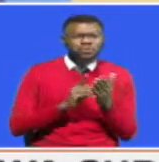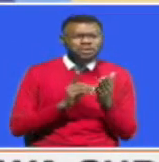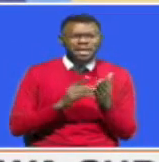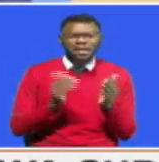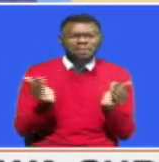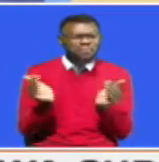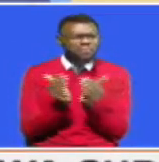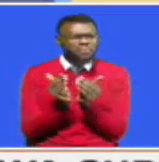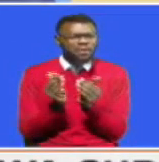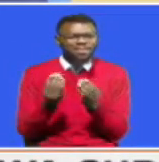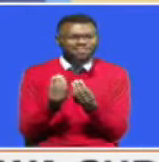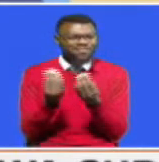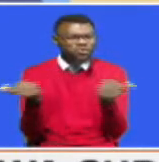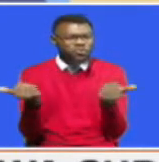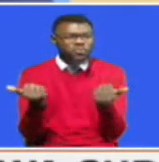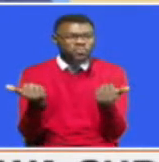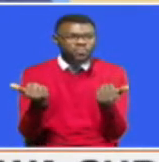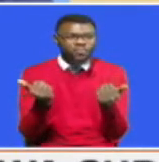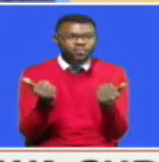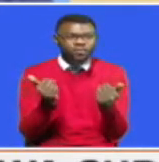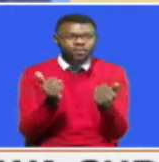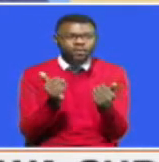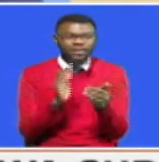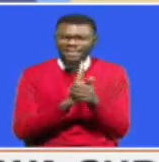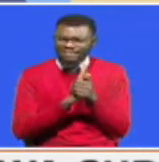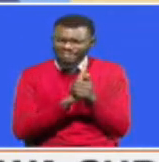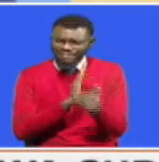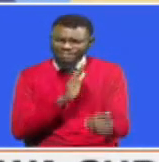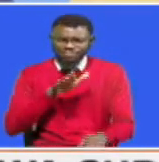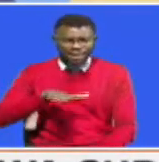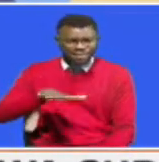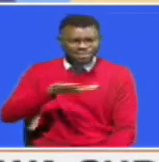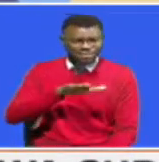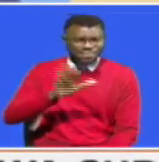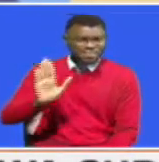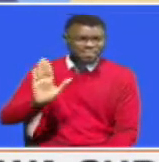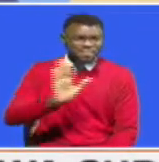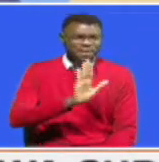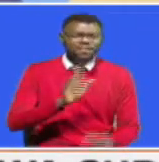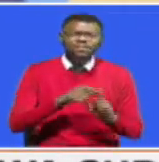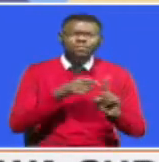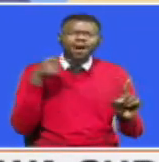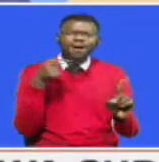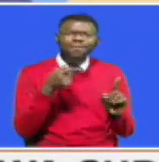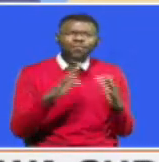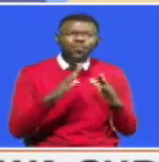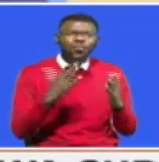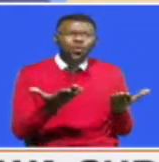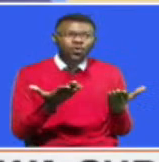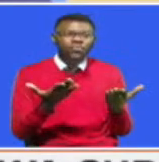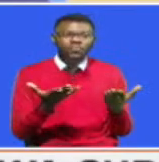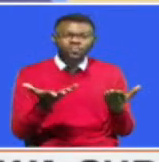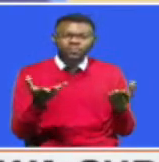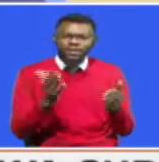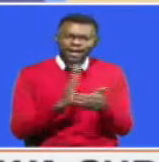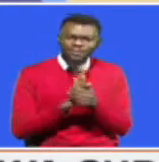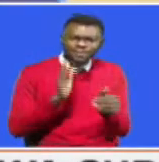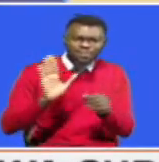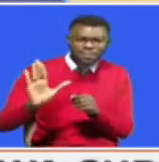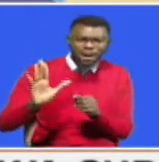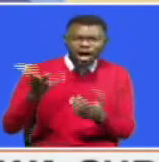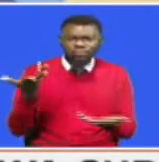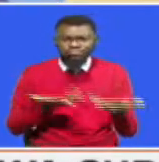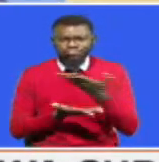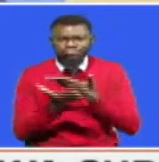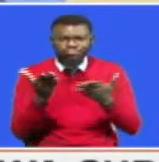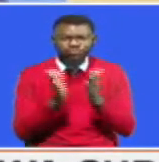20 doctors who have come, specialists in their own area, and their purpose really is just to come and exchange skills with